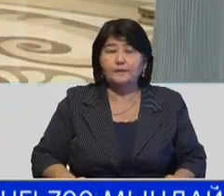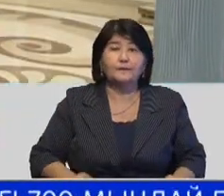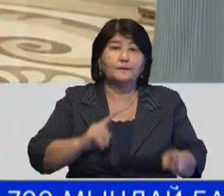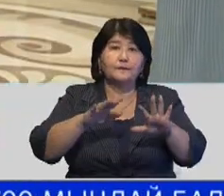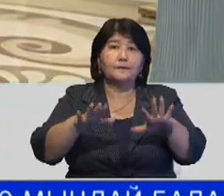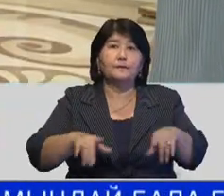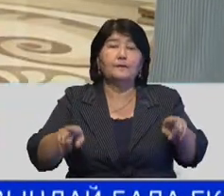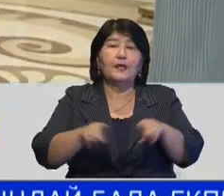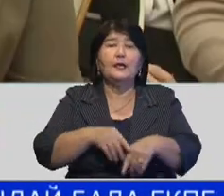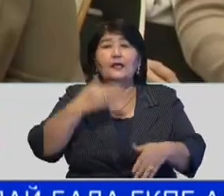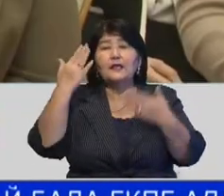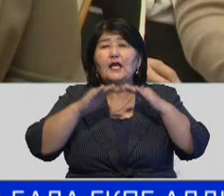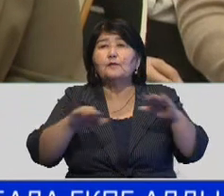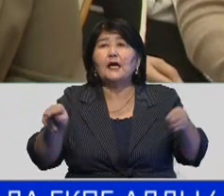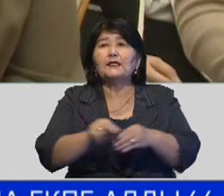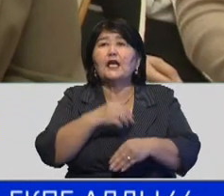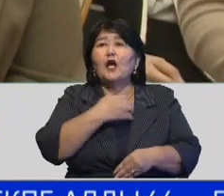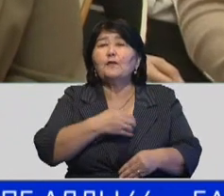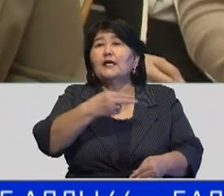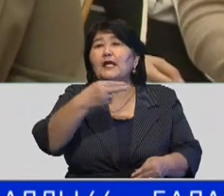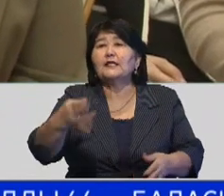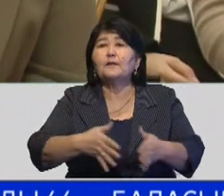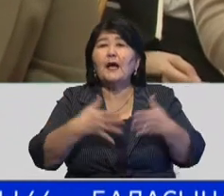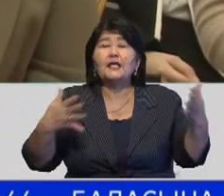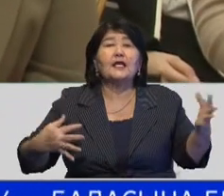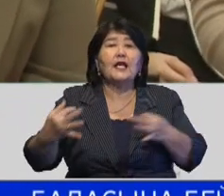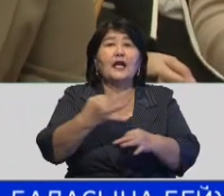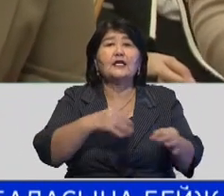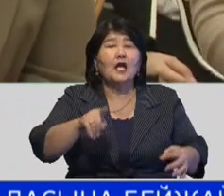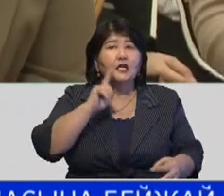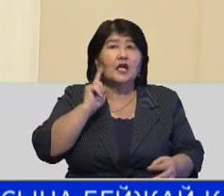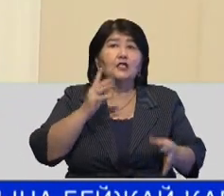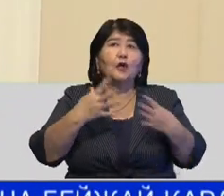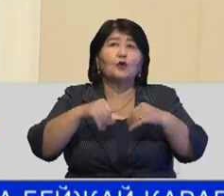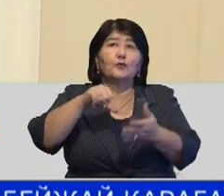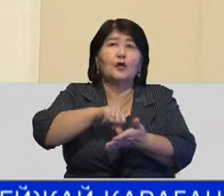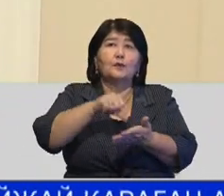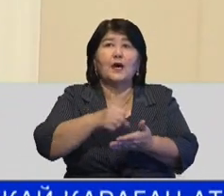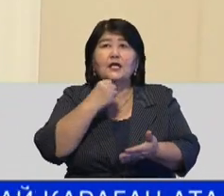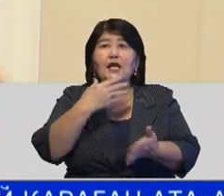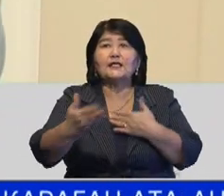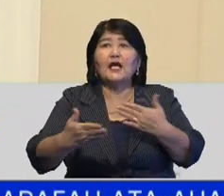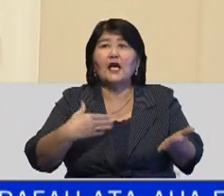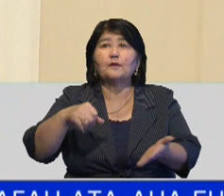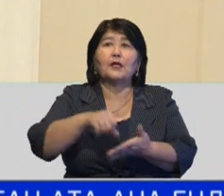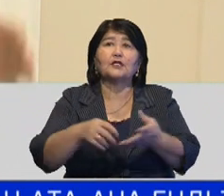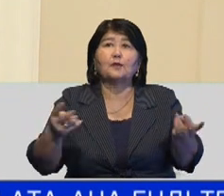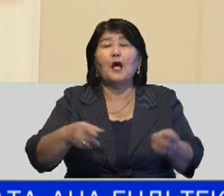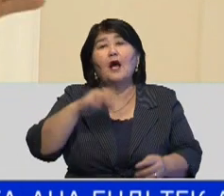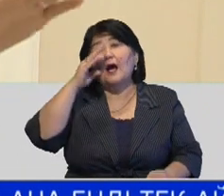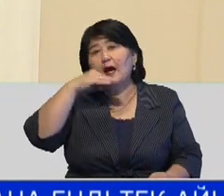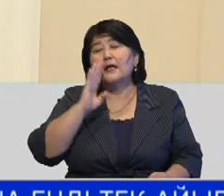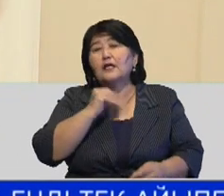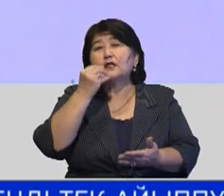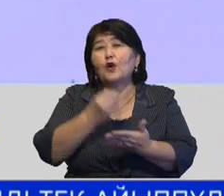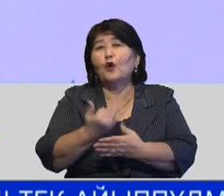Жиында шаңырақ шаттығы, бала тәрбиесі секілді маңызды тақырыптар кеңінен талқыланды. Жастардың отбасы мүшелерімен жақсы қарым-қатынаста болуы, ата-ананы